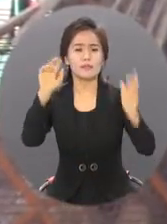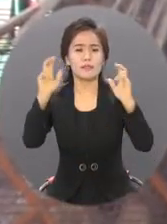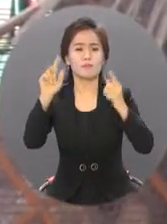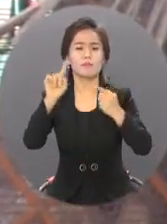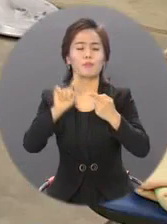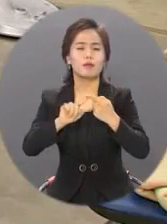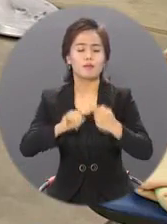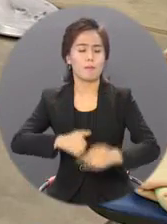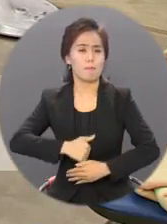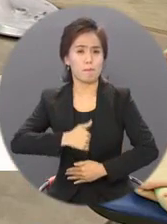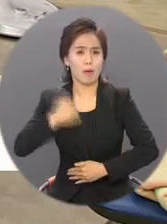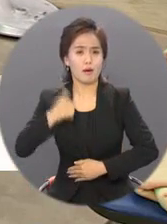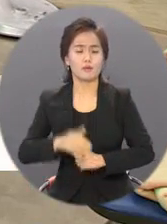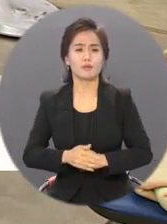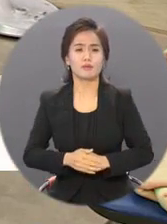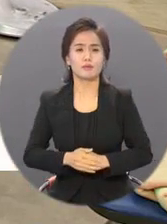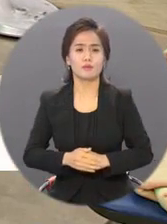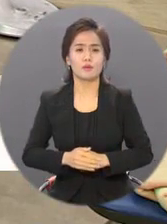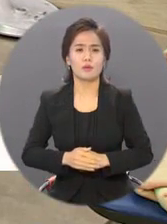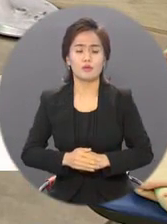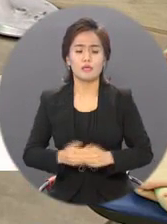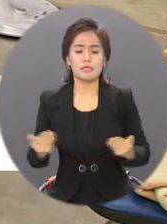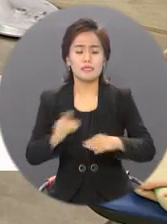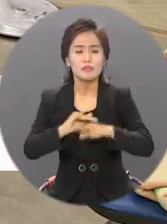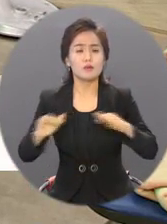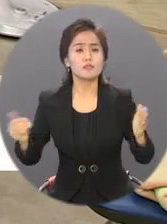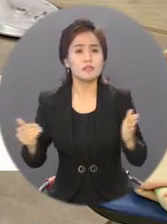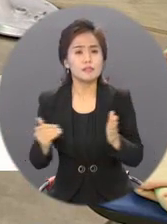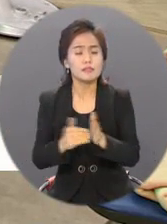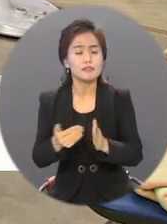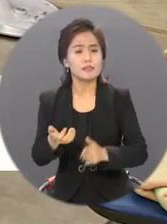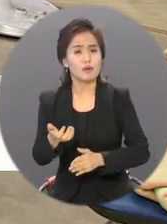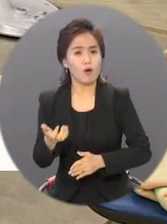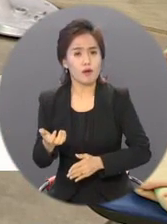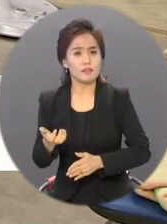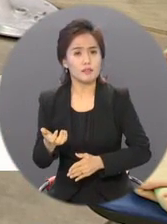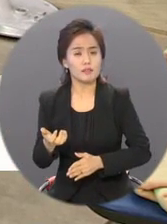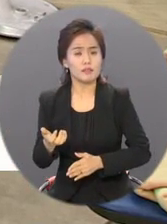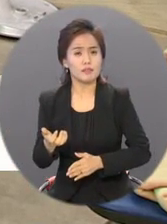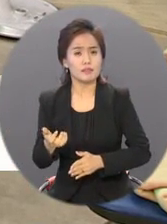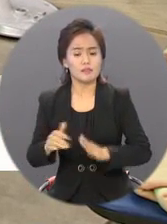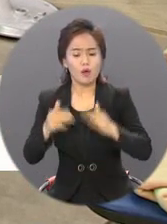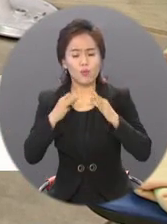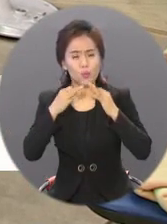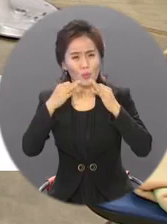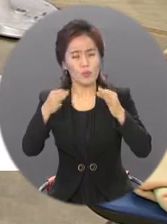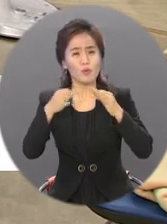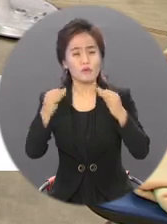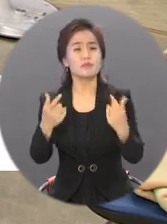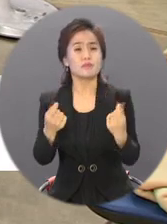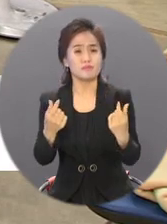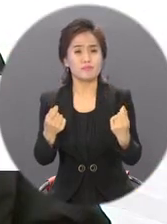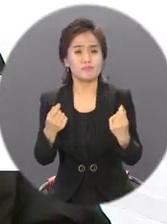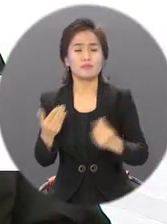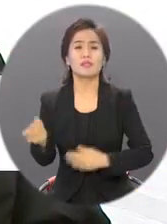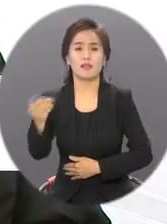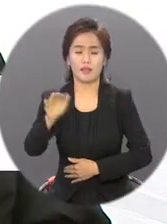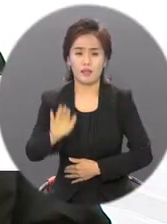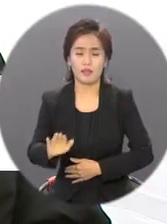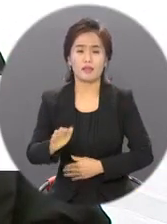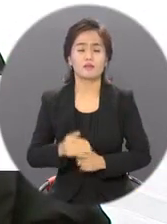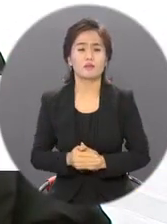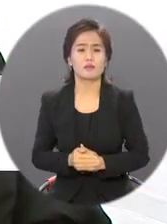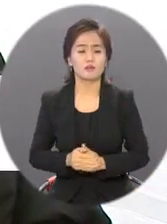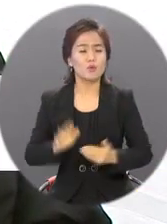있습니다 풍습 200 이전에 모두 아버님 들이 나오실 때 까지는 뭐 노력을 조금 하는거 같이 보였는데